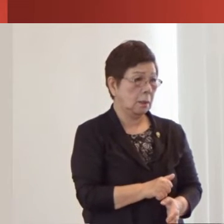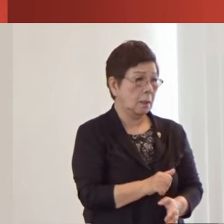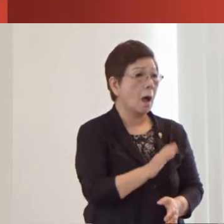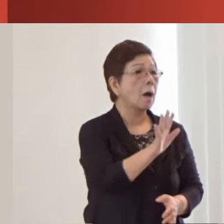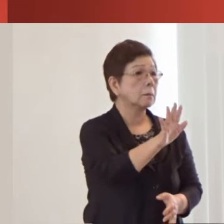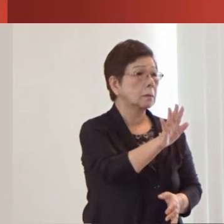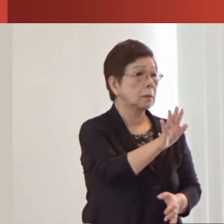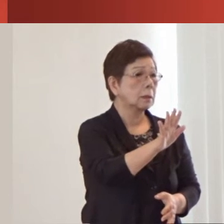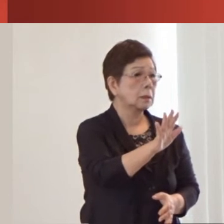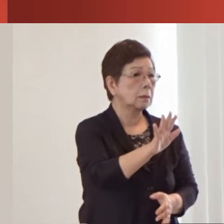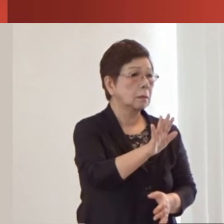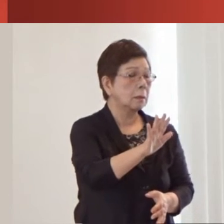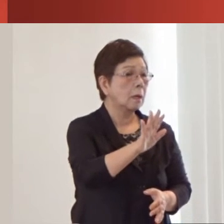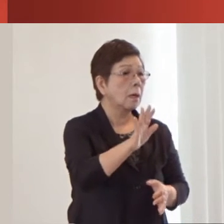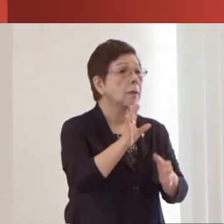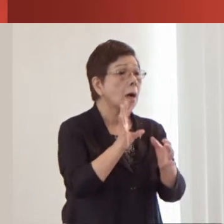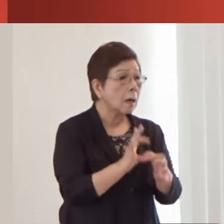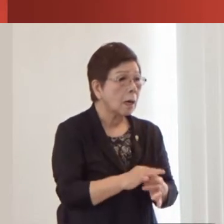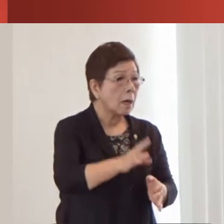栄光を受けられなくなっている。